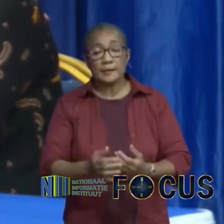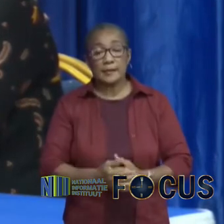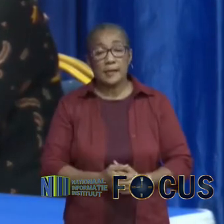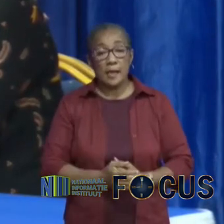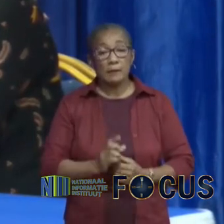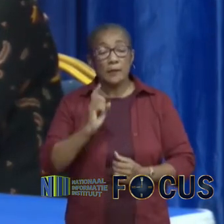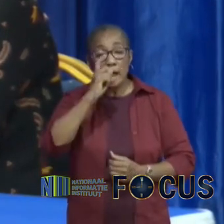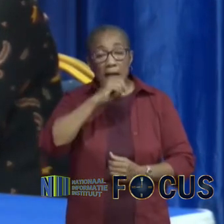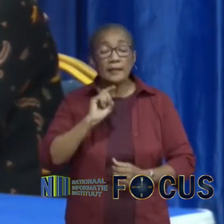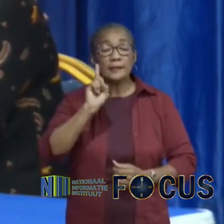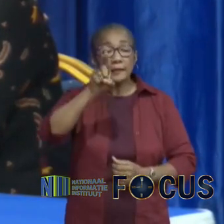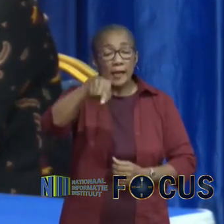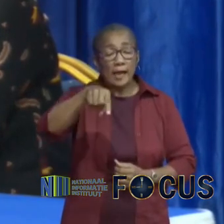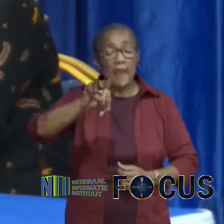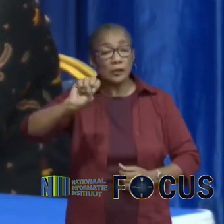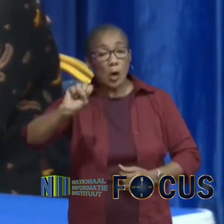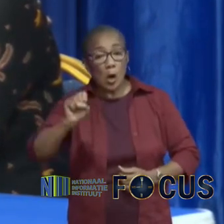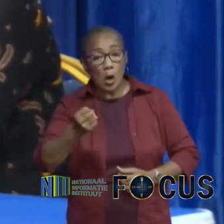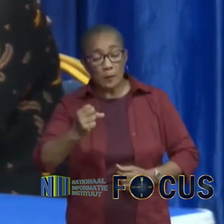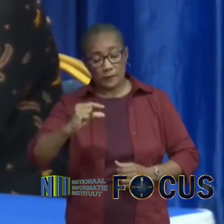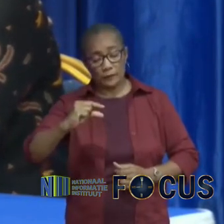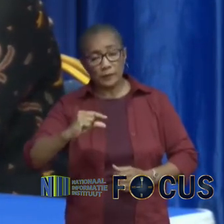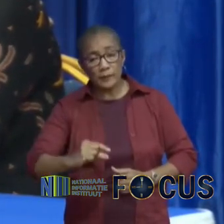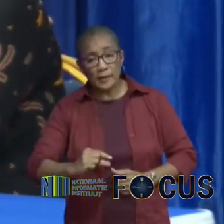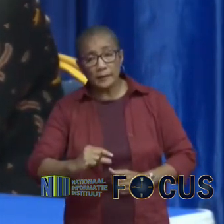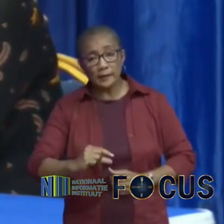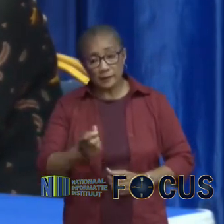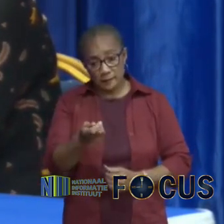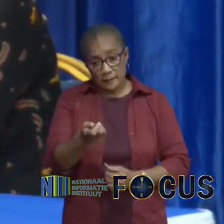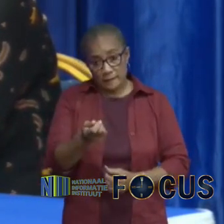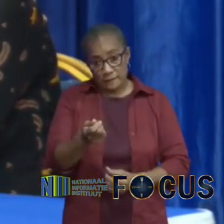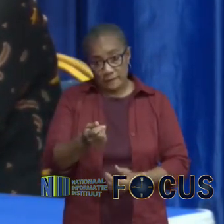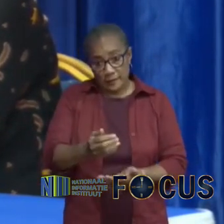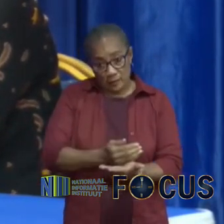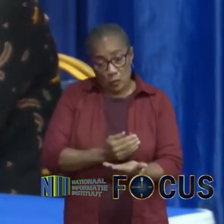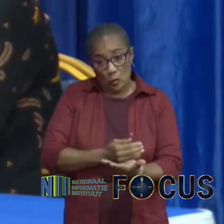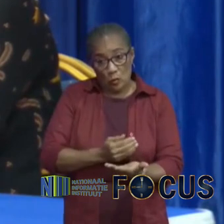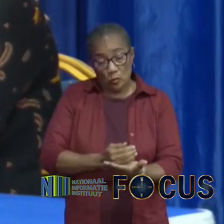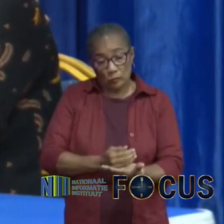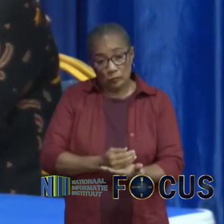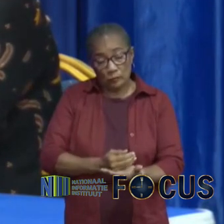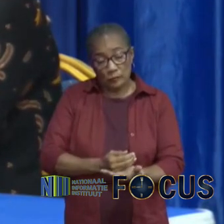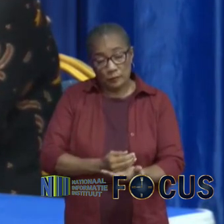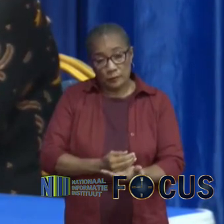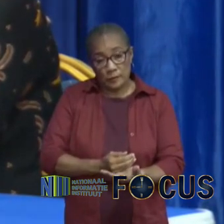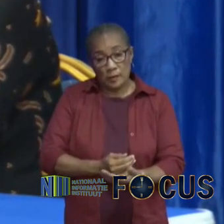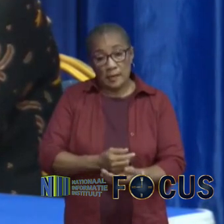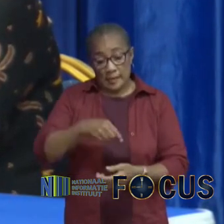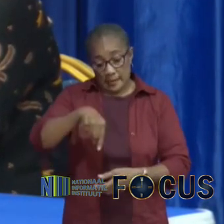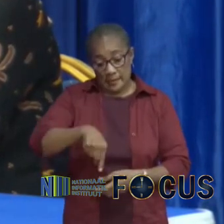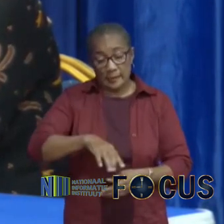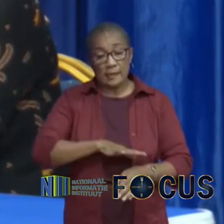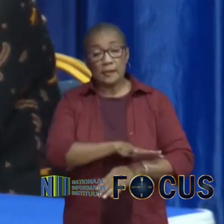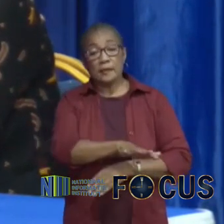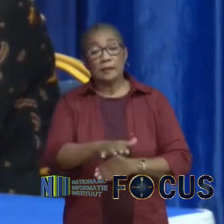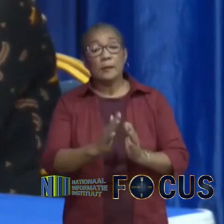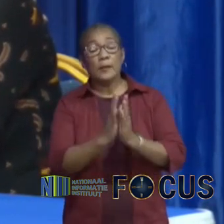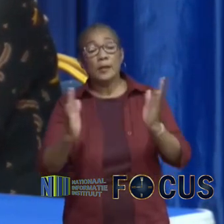als het gaat nu om het verminderen van loon, was dat ook een van de vragen geweest. Ik nu, in deze periode is het